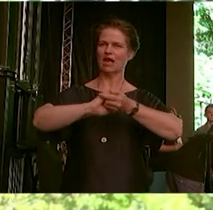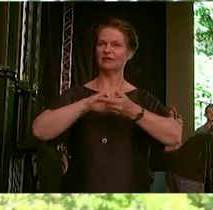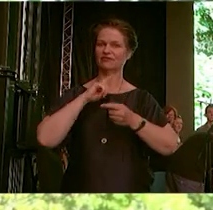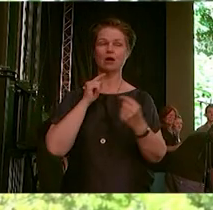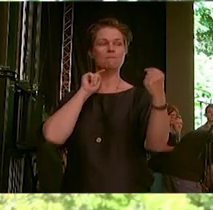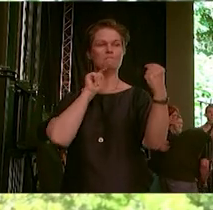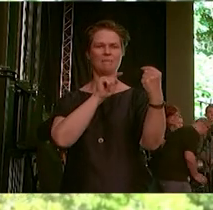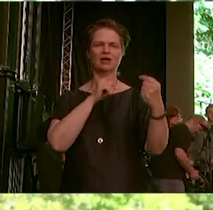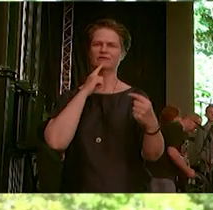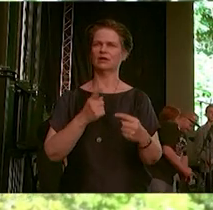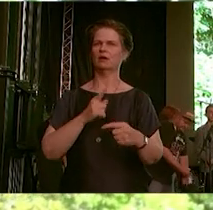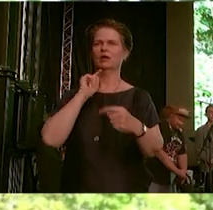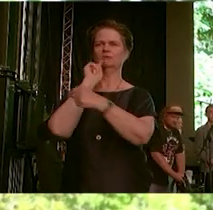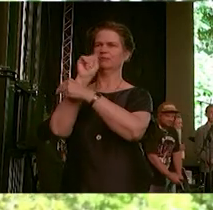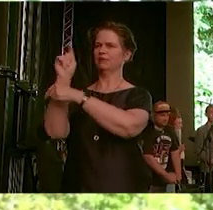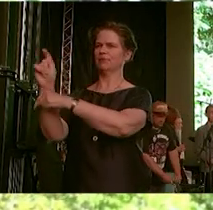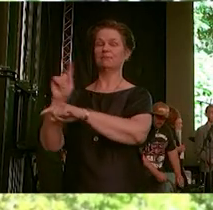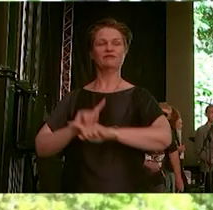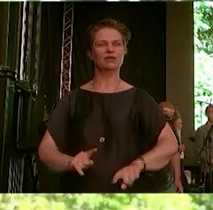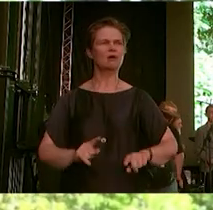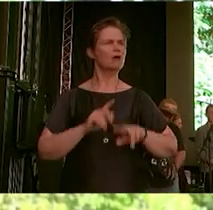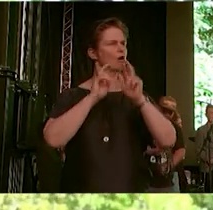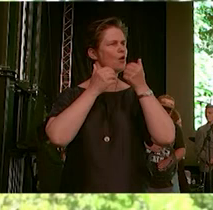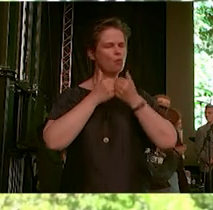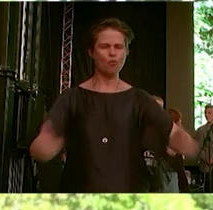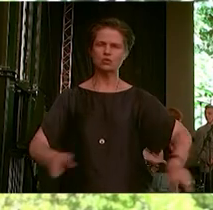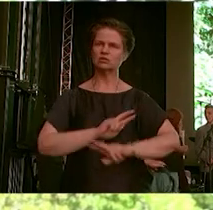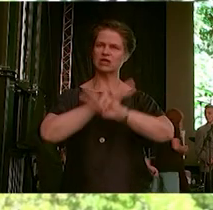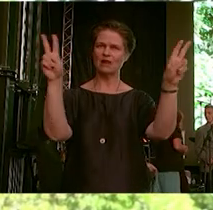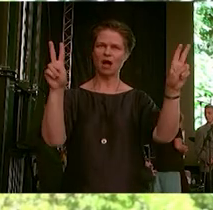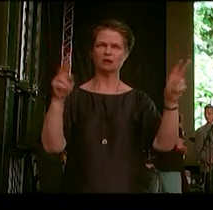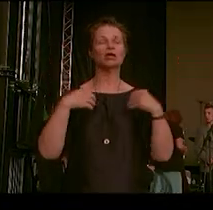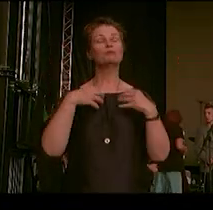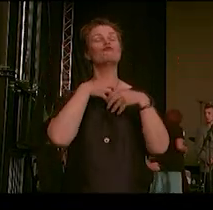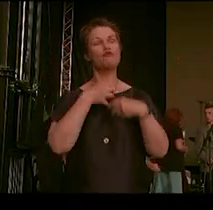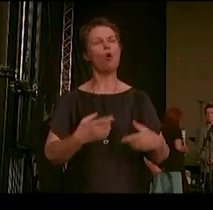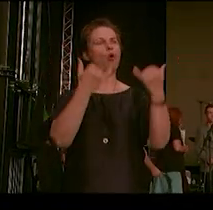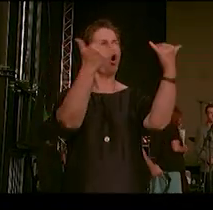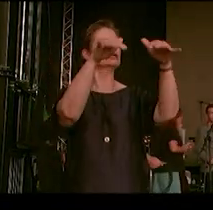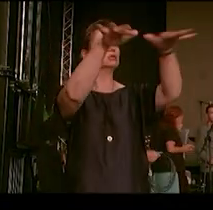leisten Widerrede und wir sind unteilbar. Und deswegen finde ich es toll, dass ihr heute dabei seid.